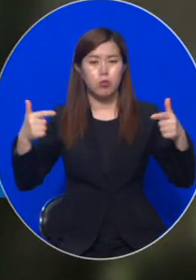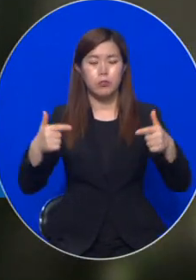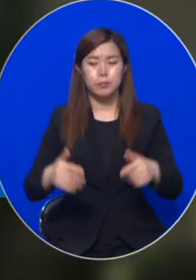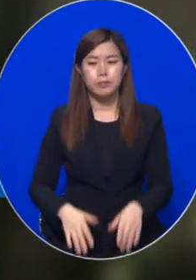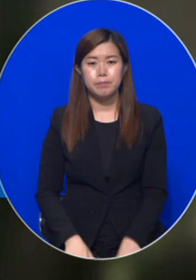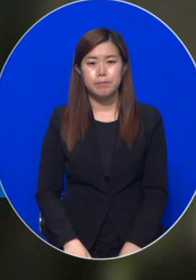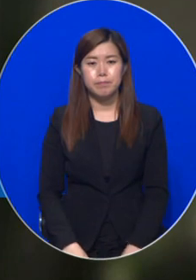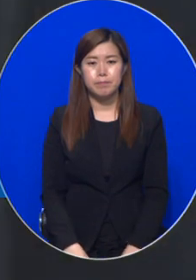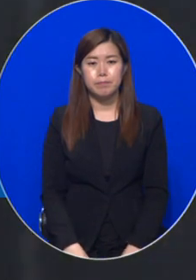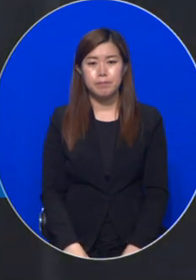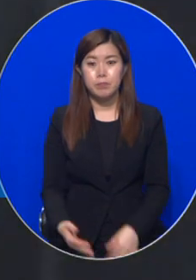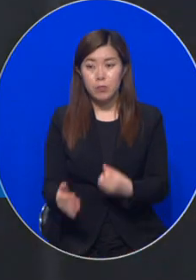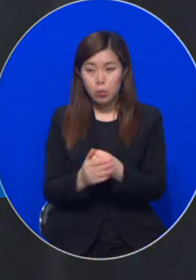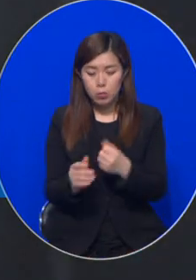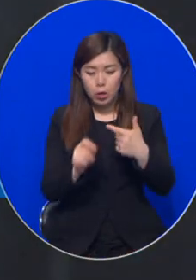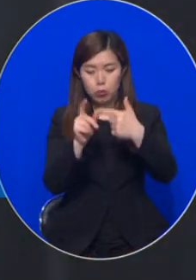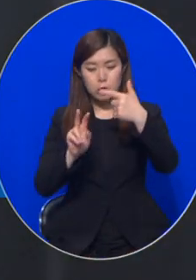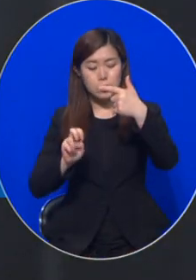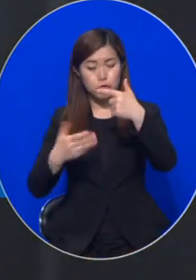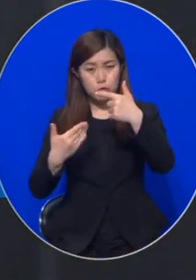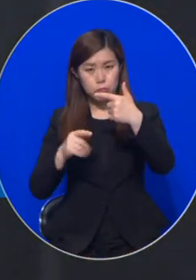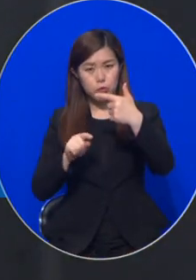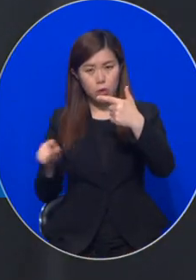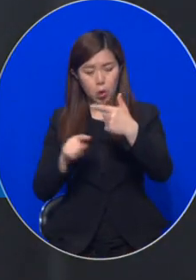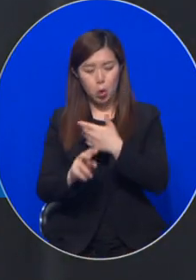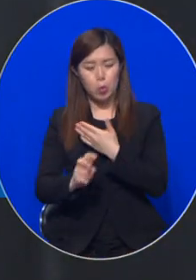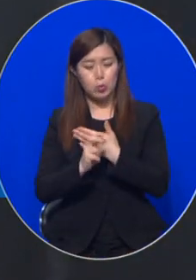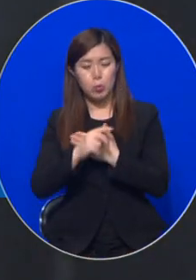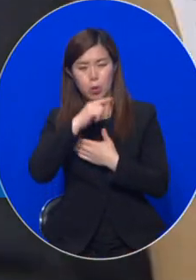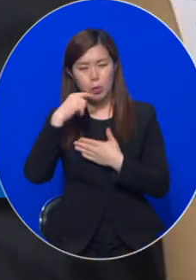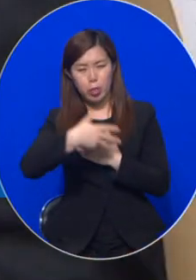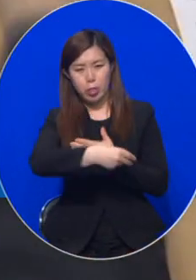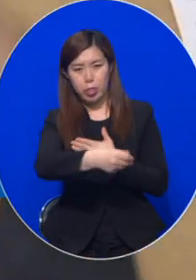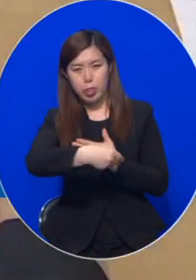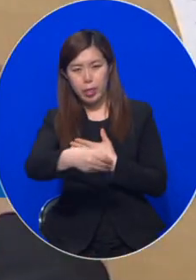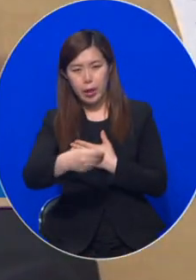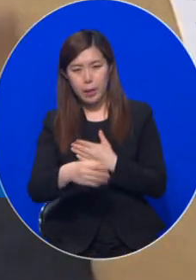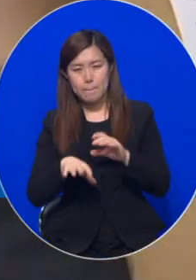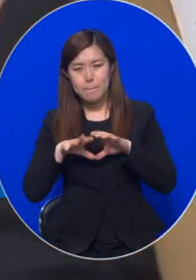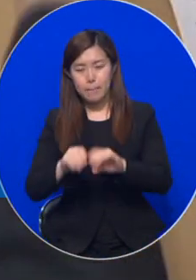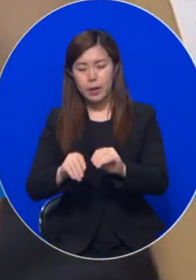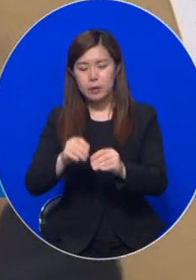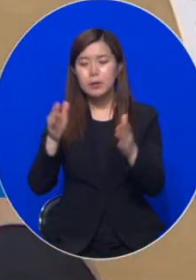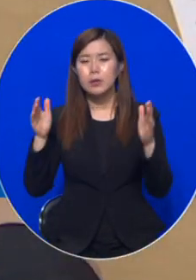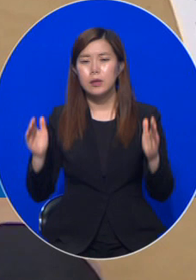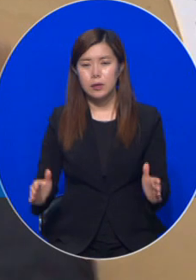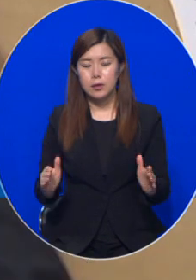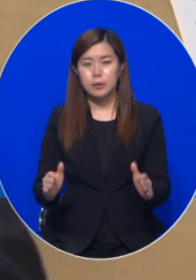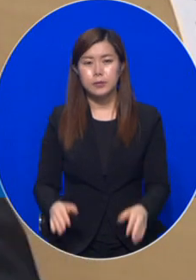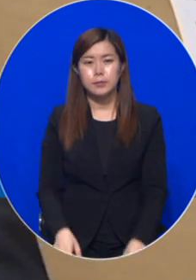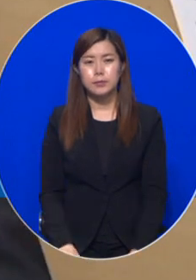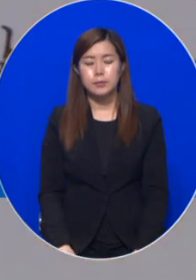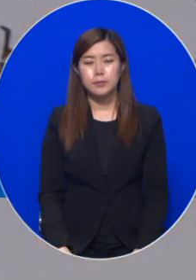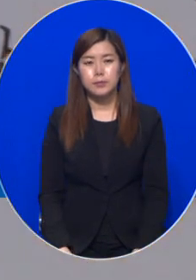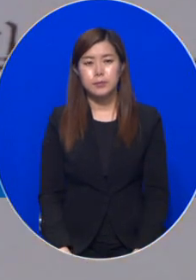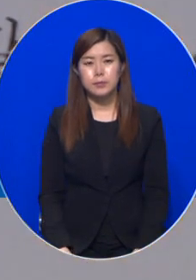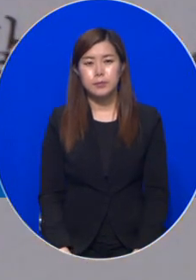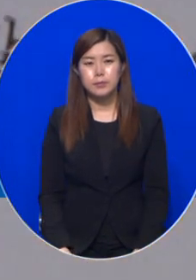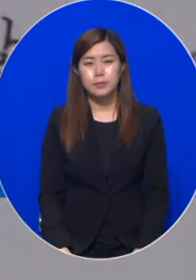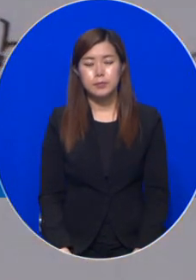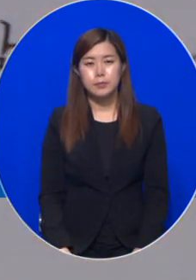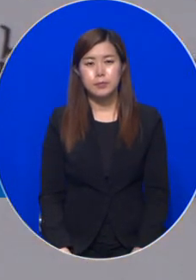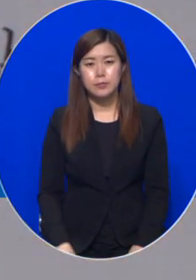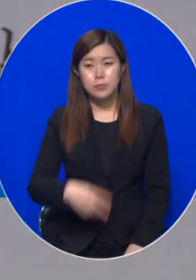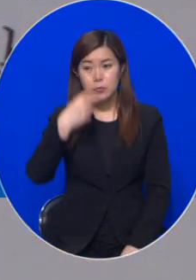정부가 오는 29일부터 연말까지 불법 사금융 특별 근절 기간으로 정하고 일제 단속에 들어갑니다. 경찰